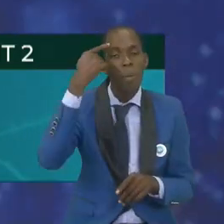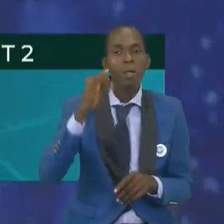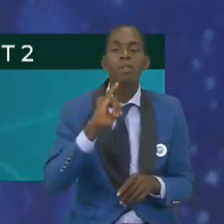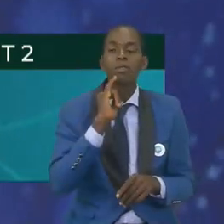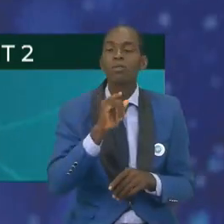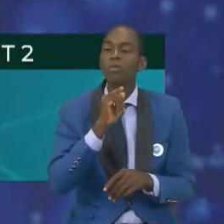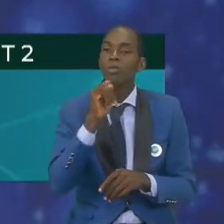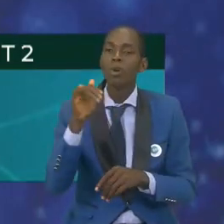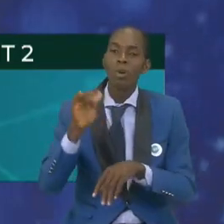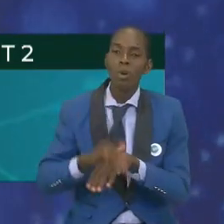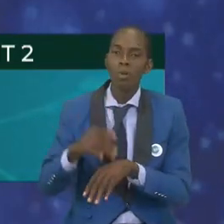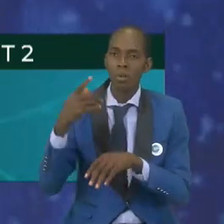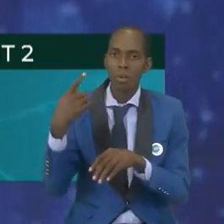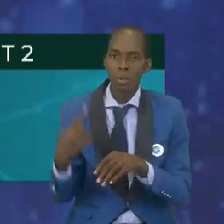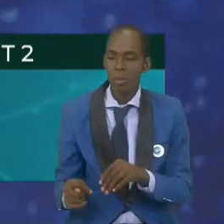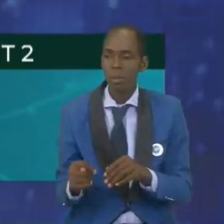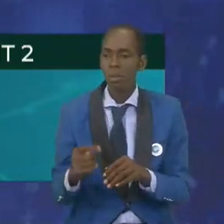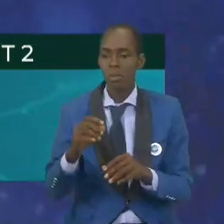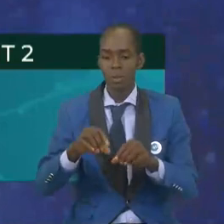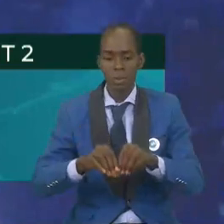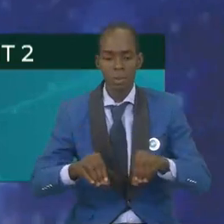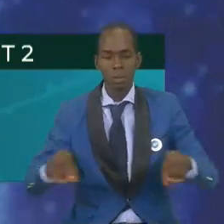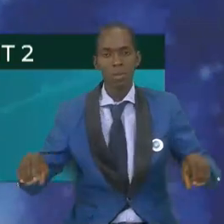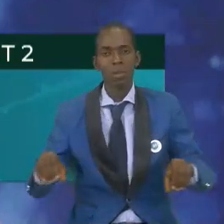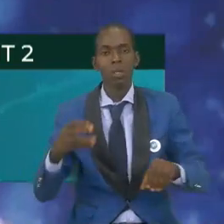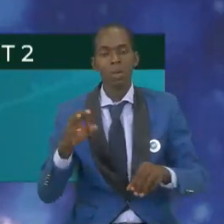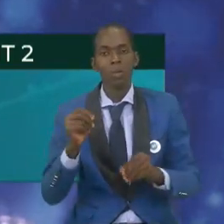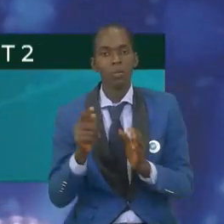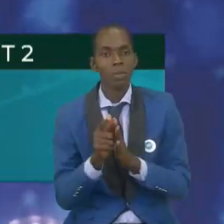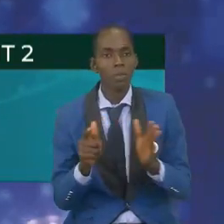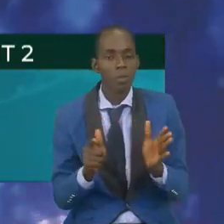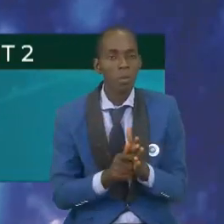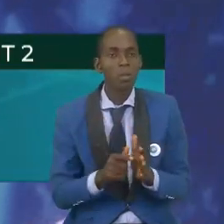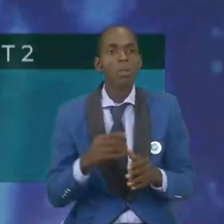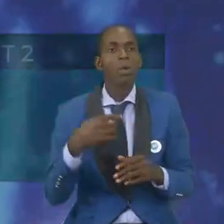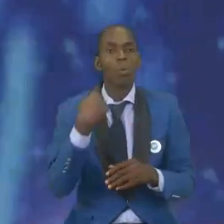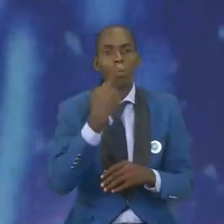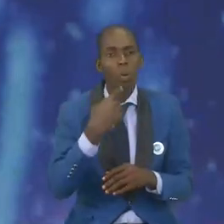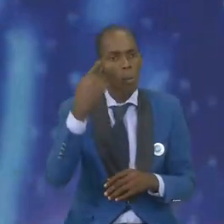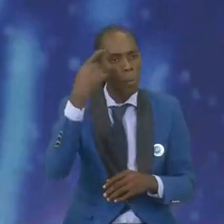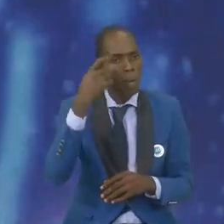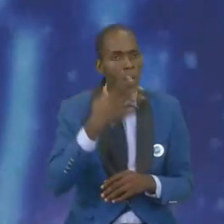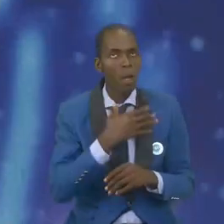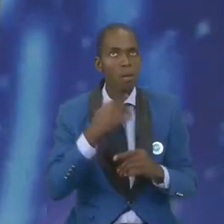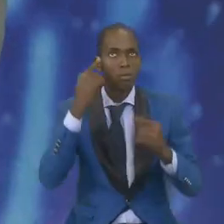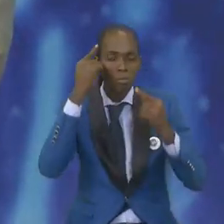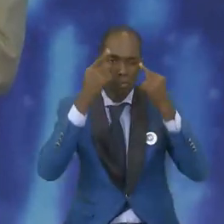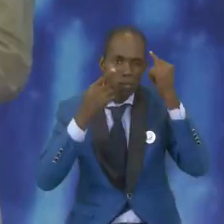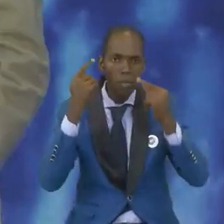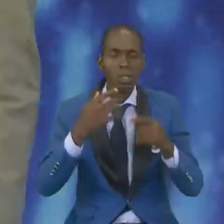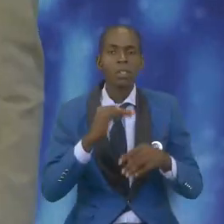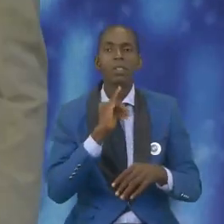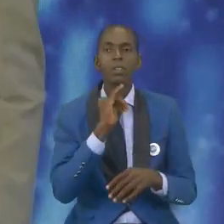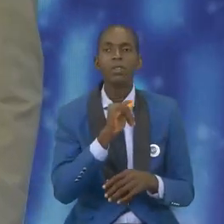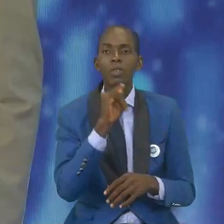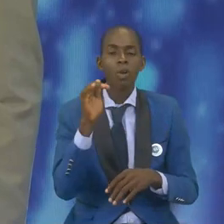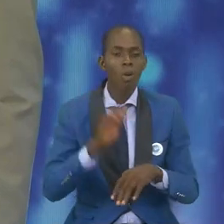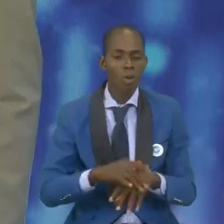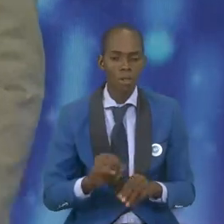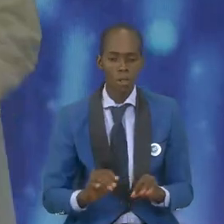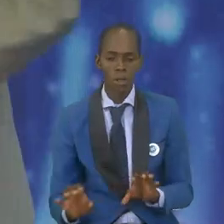Dont l'esprit n'est pas sur la puissance des conspirateurs, dont la pensée n'est pas sur l'édit des